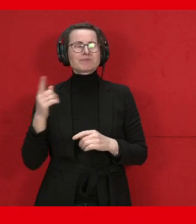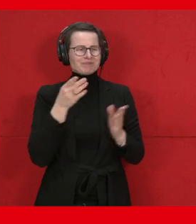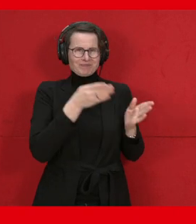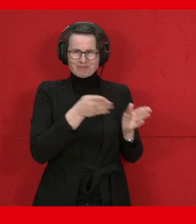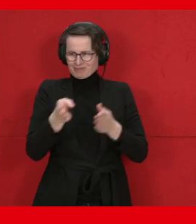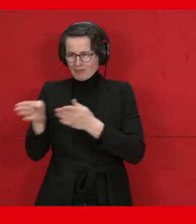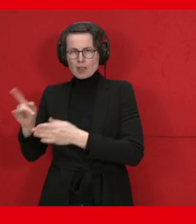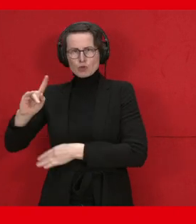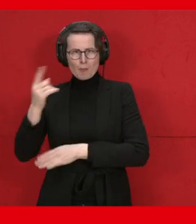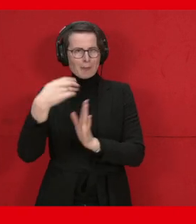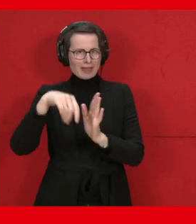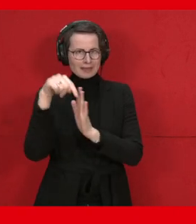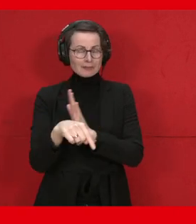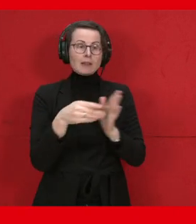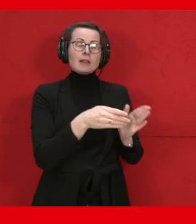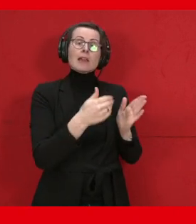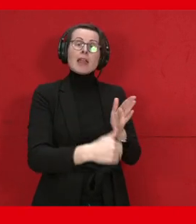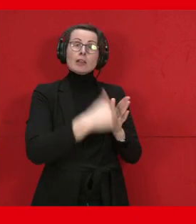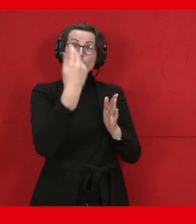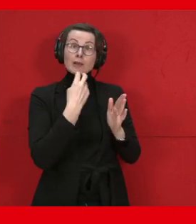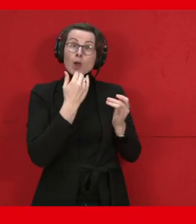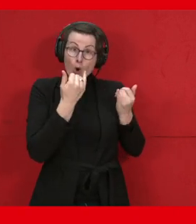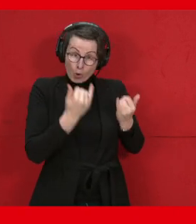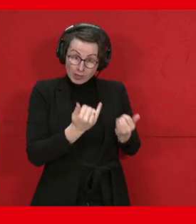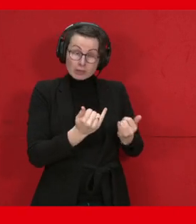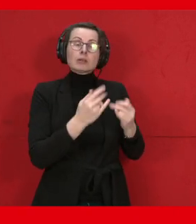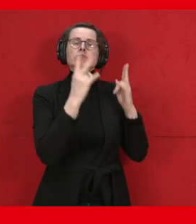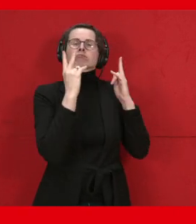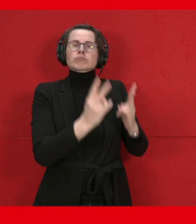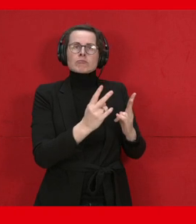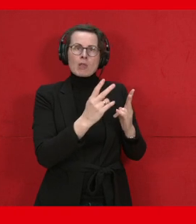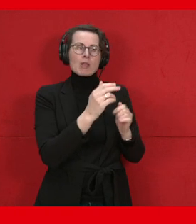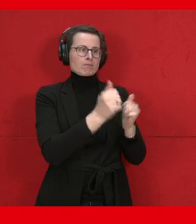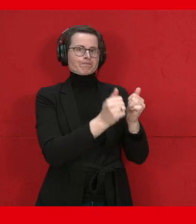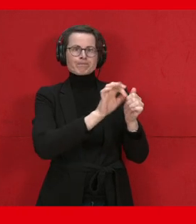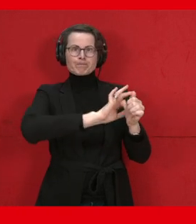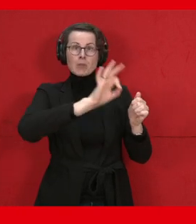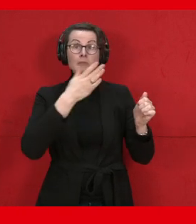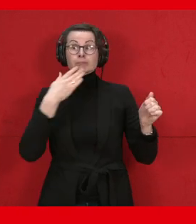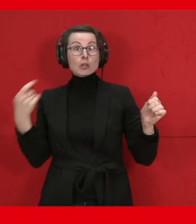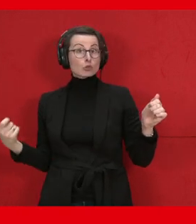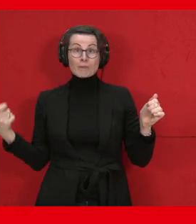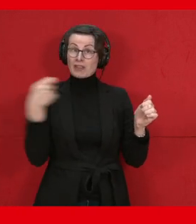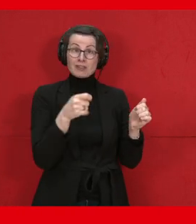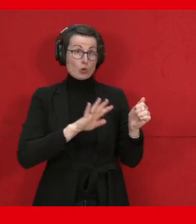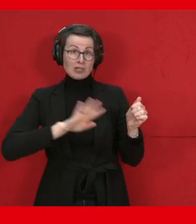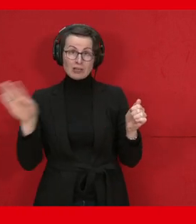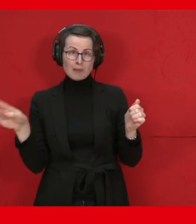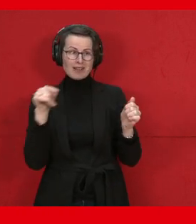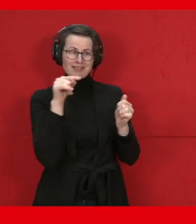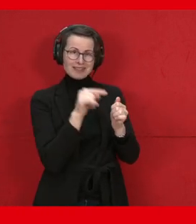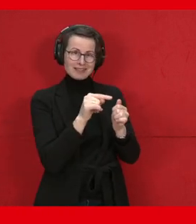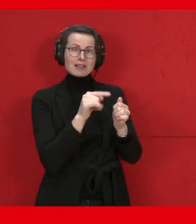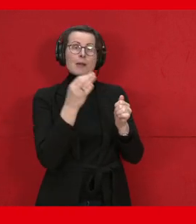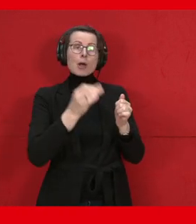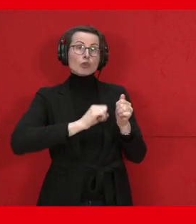erneuerbaren Energien, die sind heute wettbewerbsfähig, und zwar bei den Herstellkosten ohne Subventionen. Und deswegen brauchen wir auch ganz schnell,